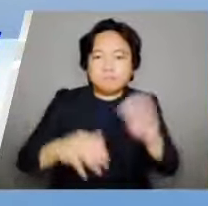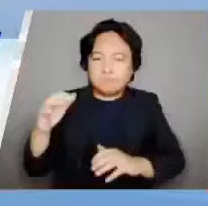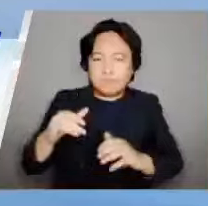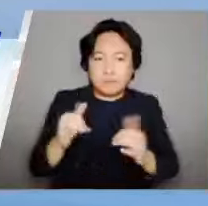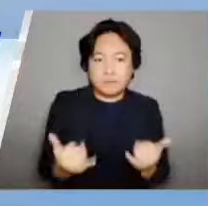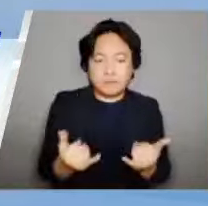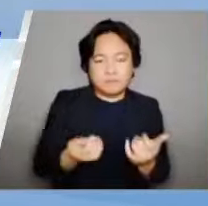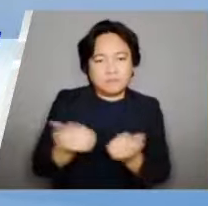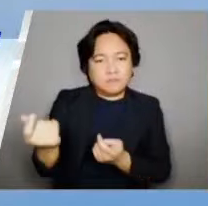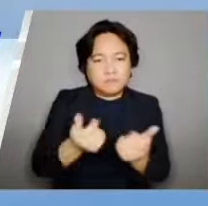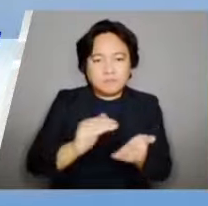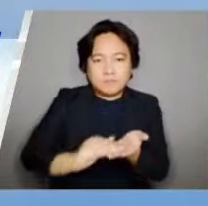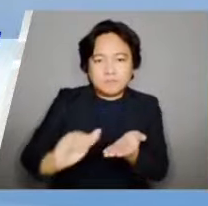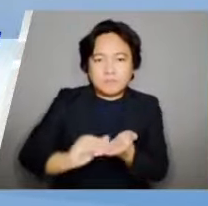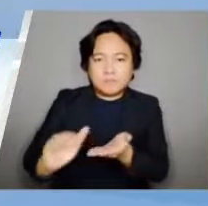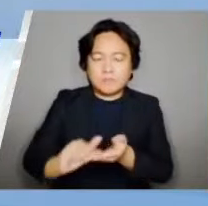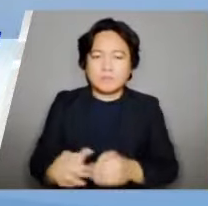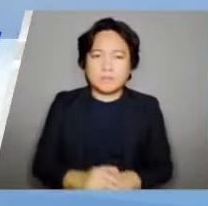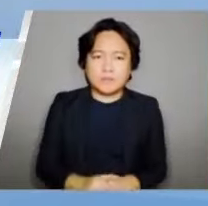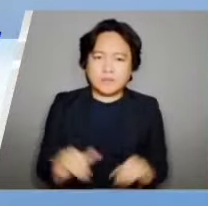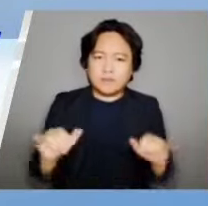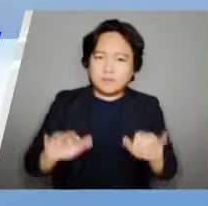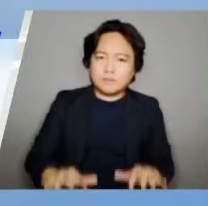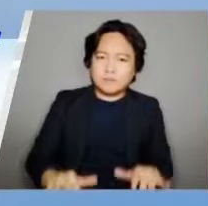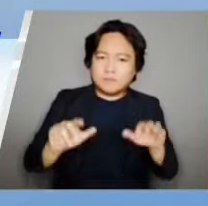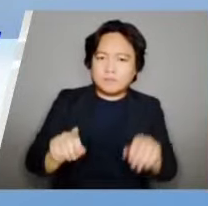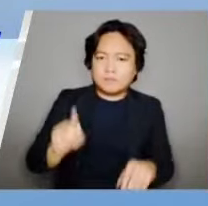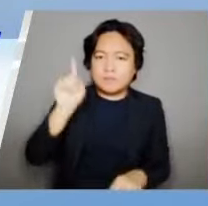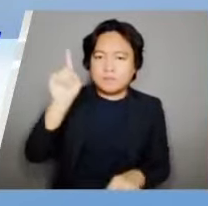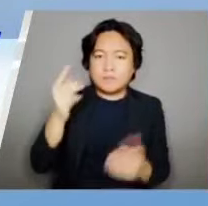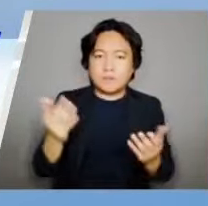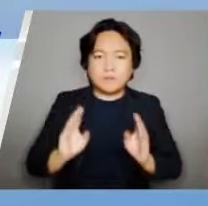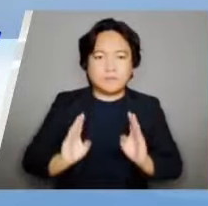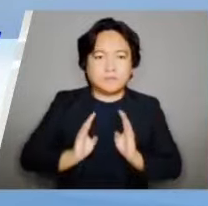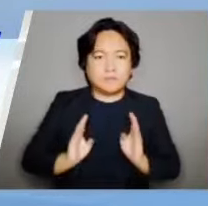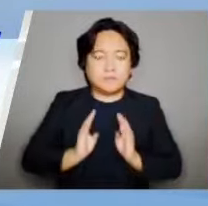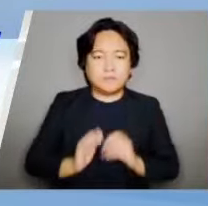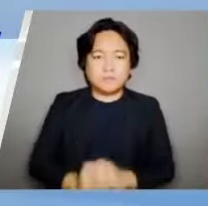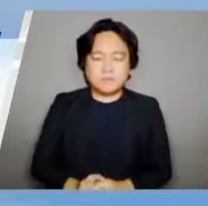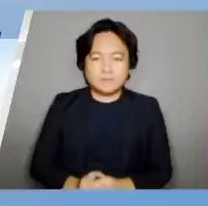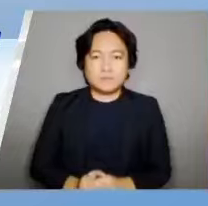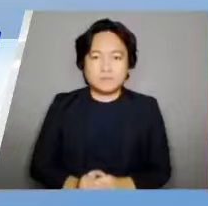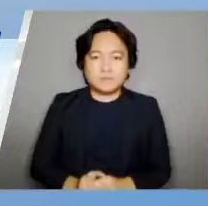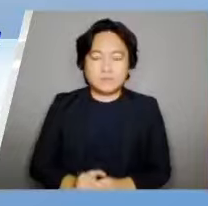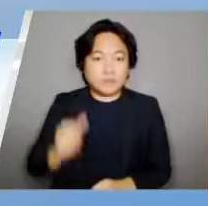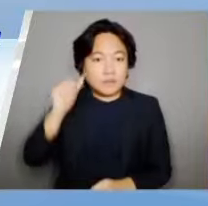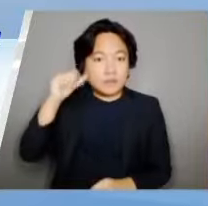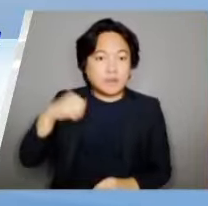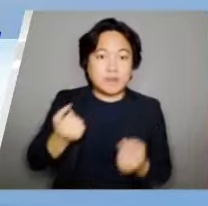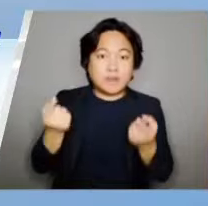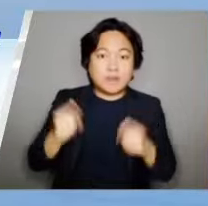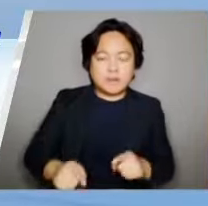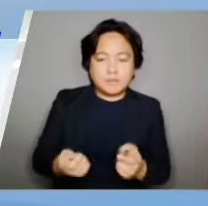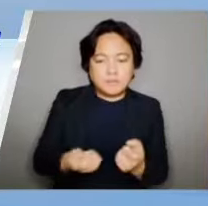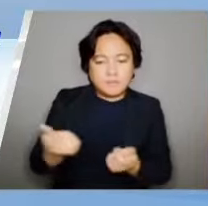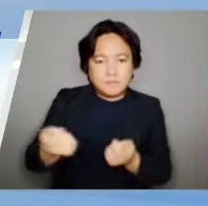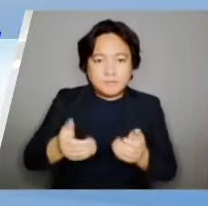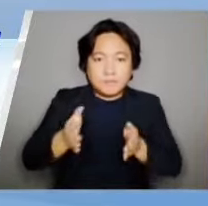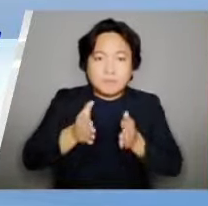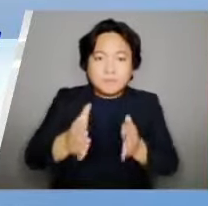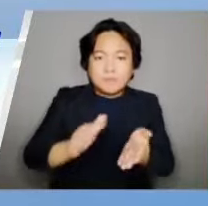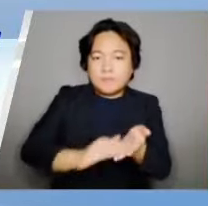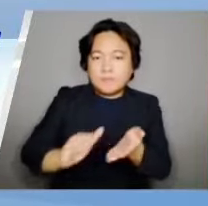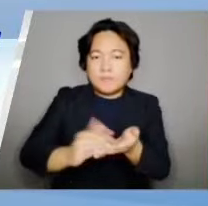otoridad. Matindi rin ang ragasan ng baha sa Barangay Irisan sa Baguio City. Nagkaroon naman kahapon ng clearing operation sa Bugyas, Benguet.